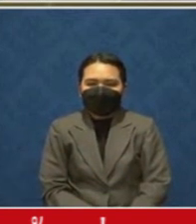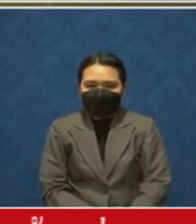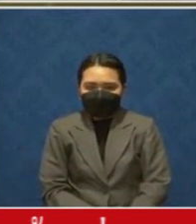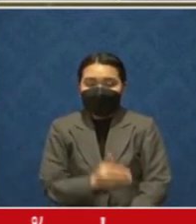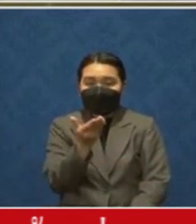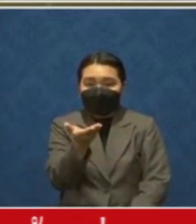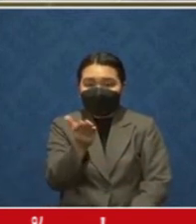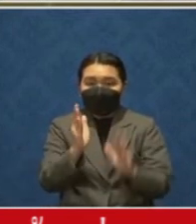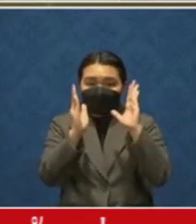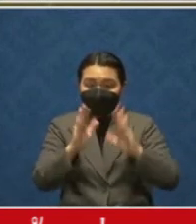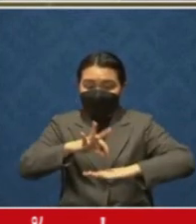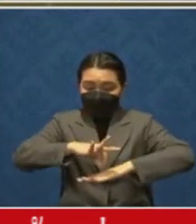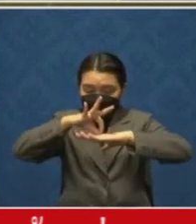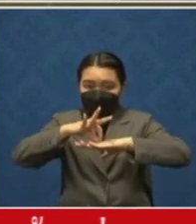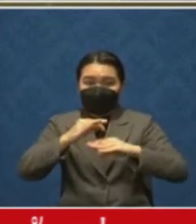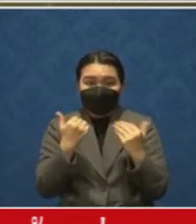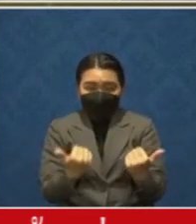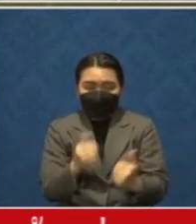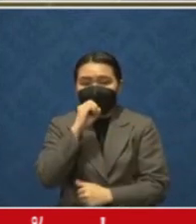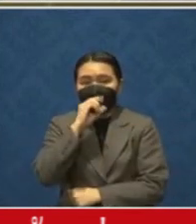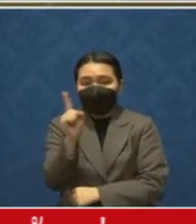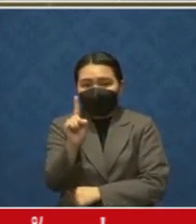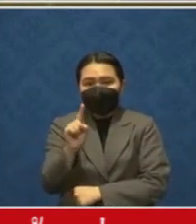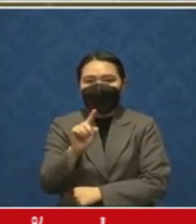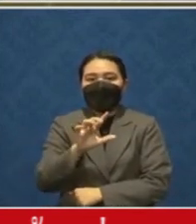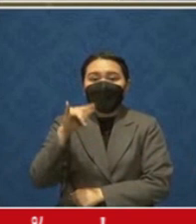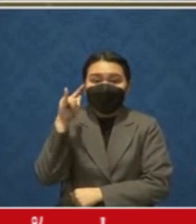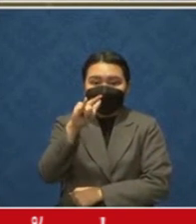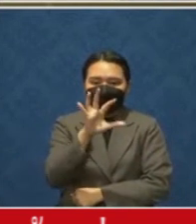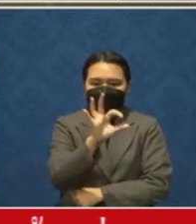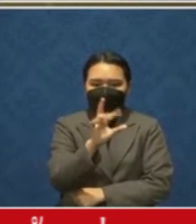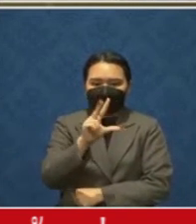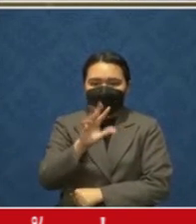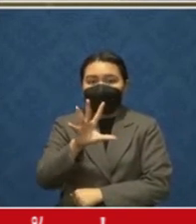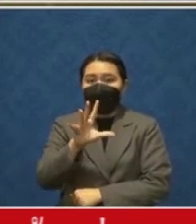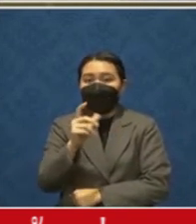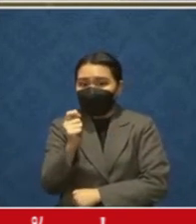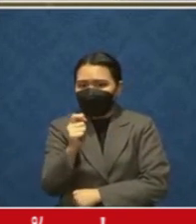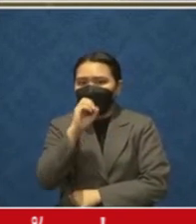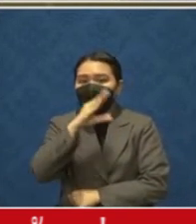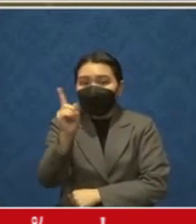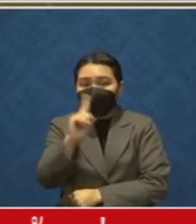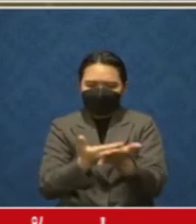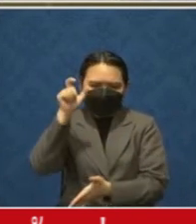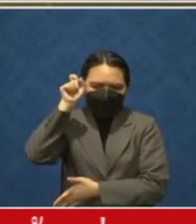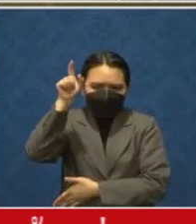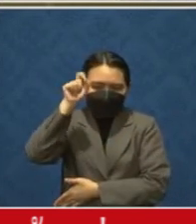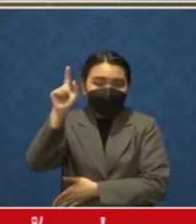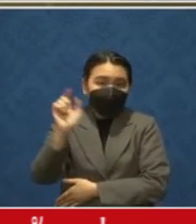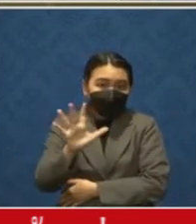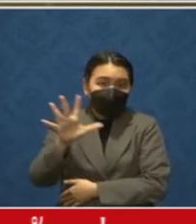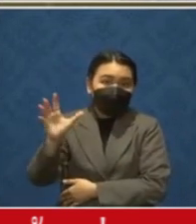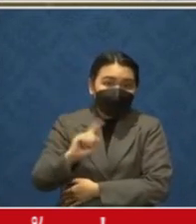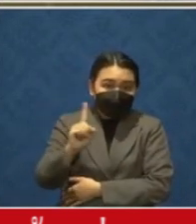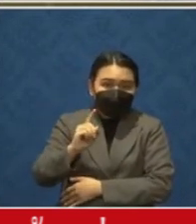เสทอคนปัจจุบันเนี่ยนะครับยืนยันว่า F-35A เนี่ยไม่มีความจำเป็นเร่งด่วนครับที่ม